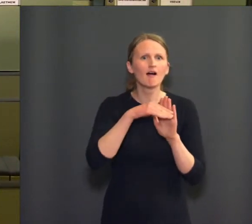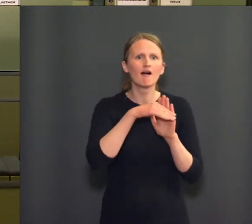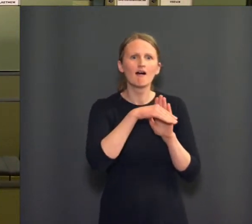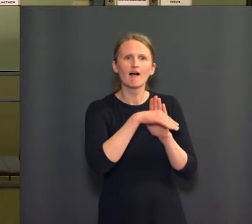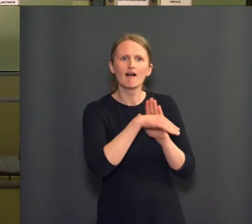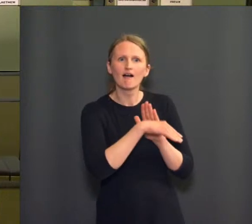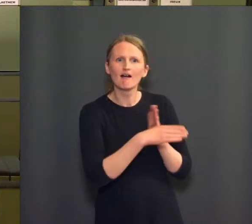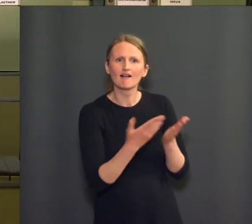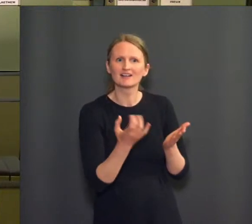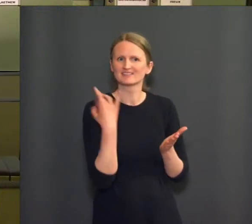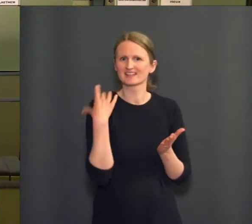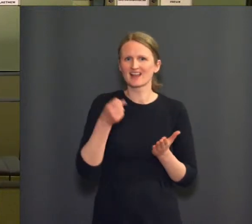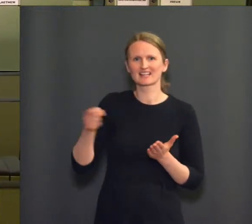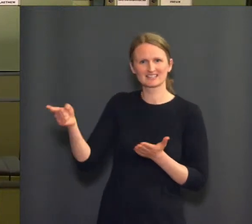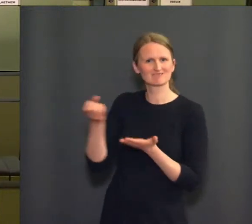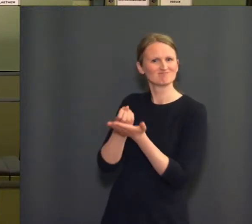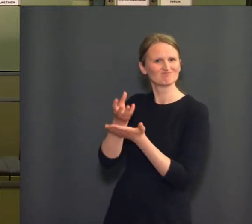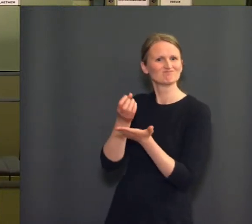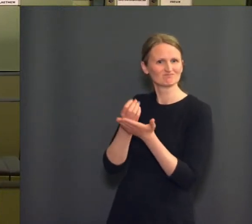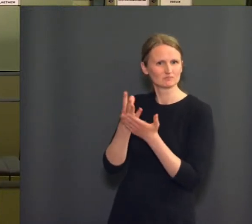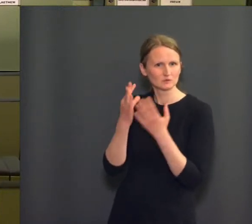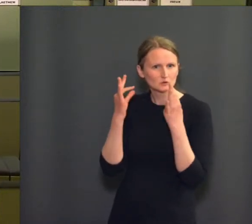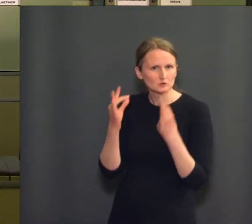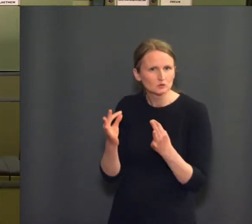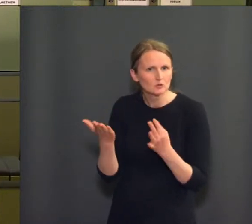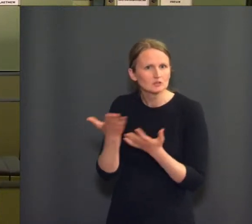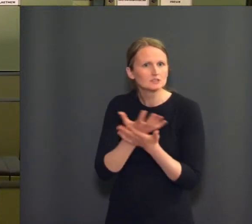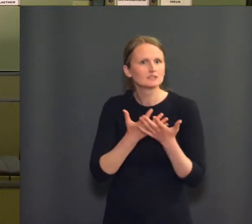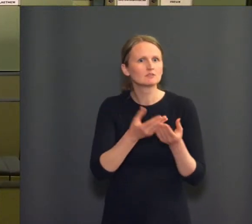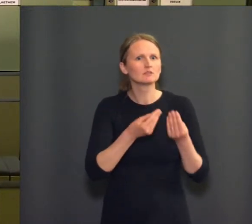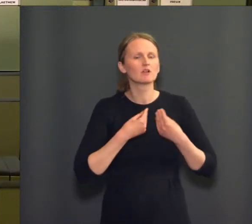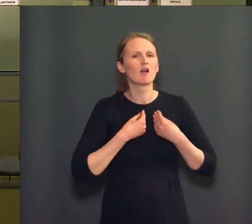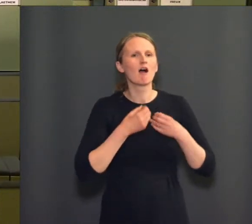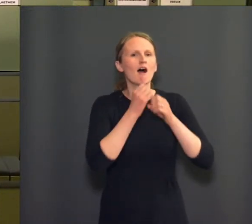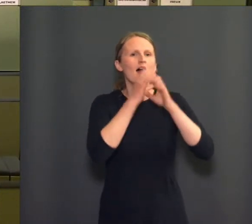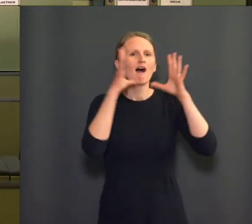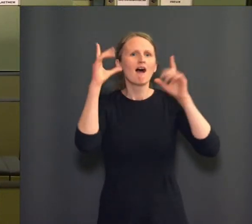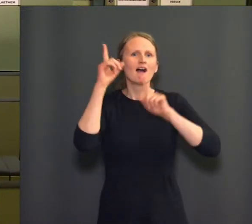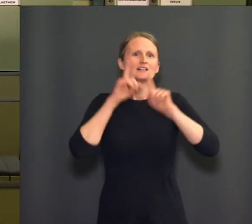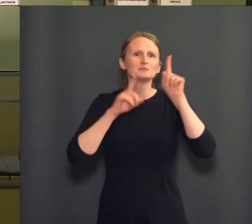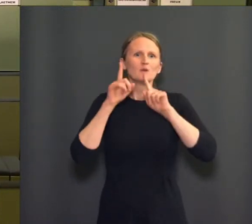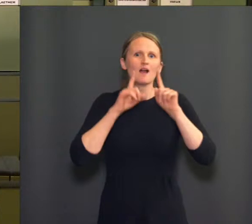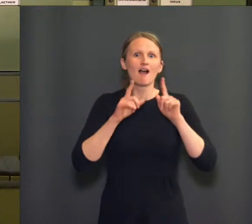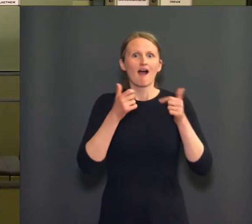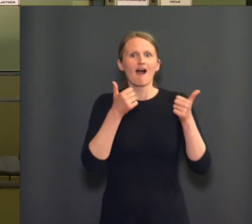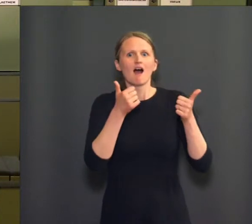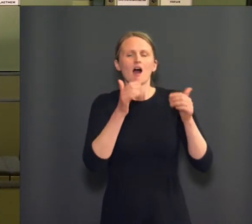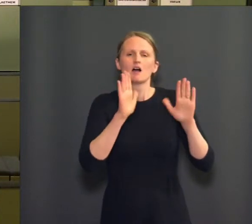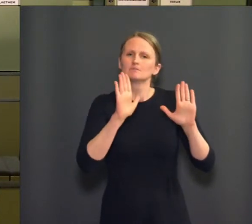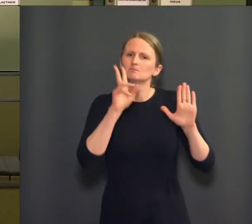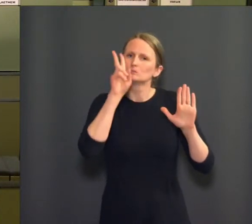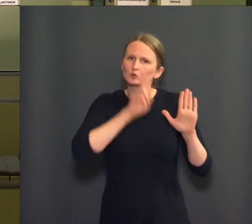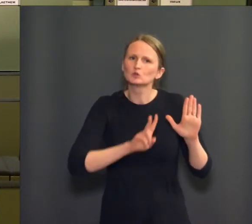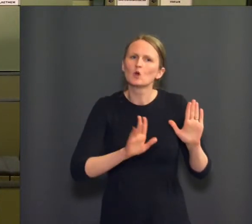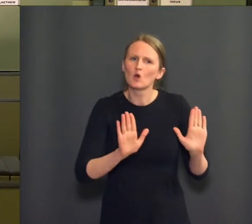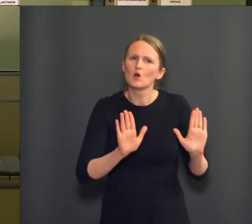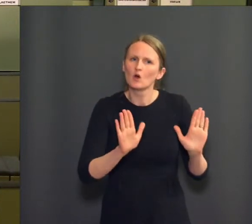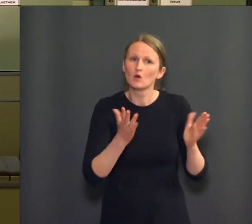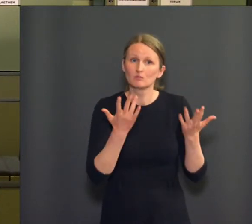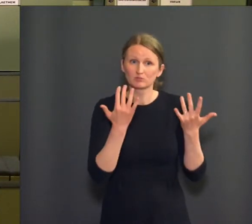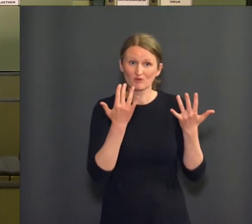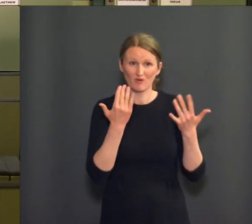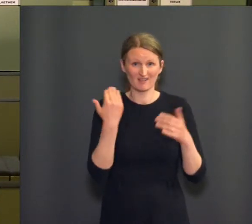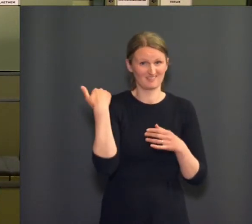signe d'espoir, bien qu'il faille rester prudent. Vous le savez, ces derniers jours, il y a en effet eu moins de tests avec les vacances, et cette baisse, qui est